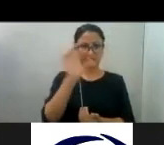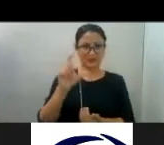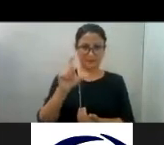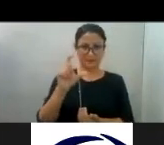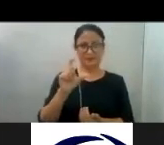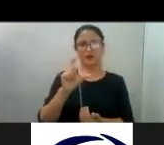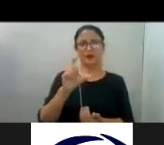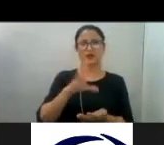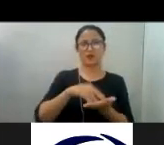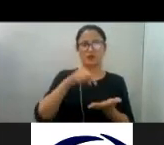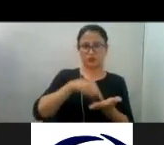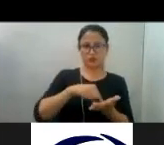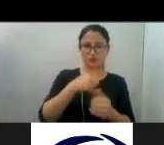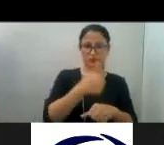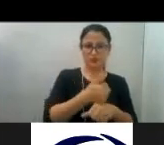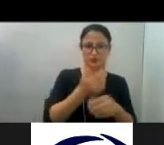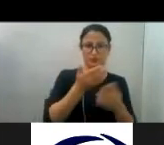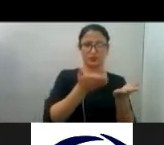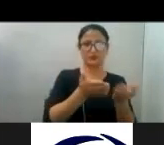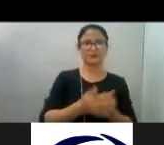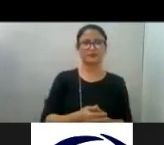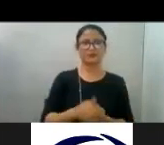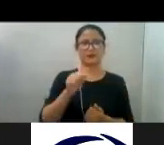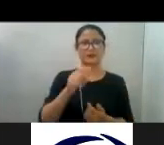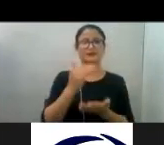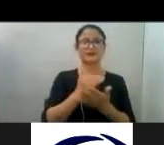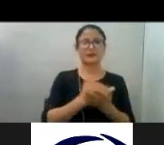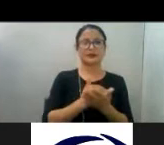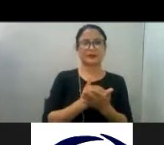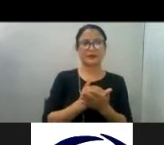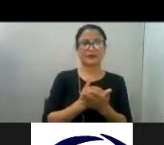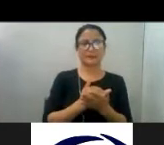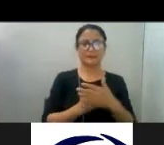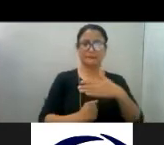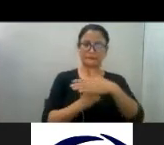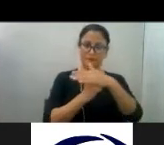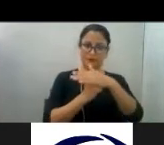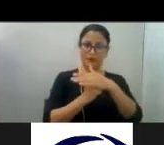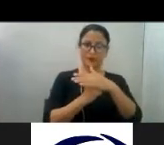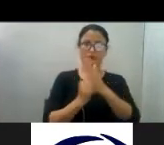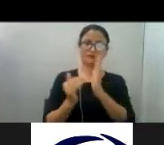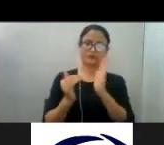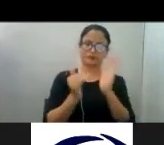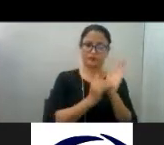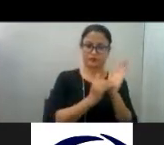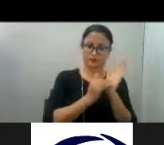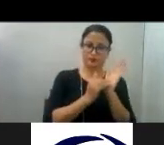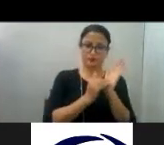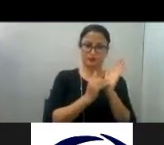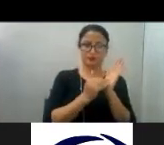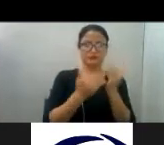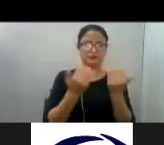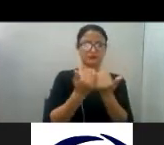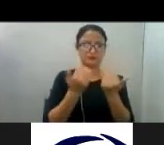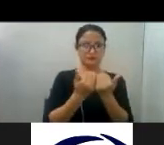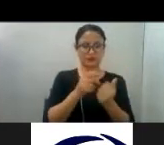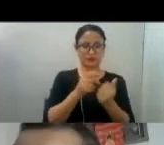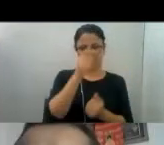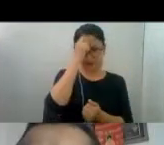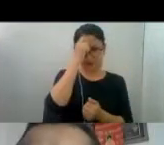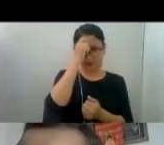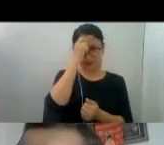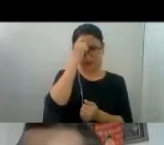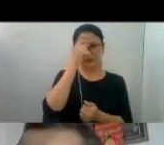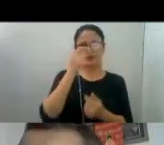डिरेक्टरका आदरणीय अध्यक्षज्यू, आजको यस कार्यक्रमको प्रमुख आतिथ्यता गरिरहनुभएका आदरणीय